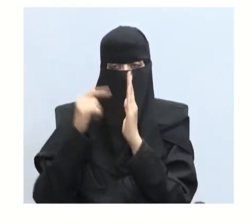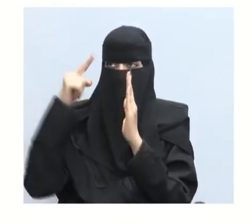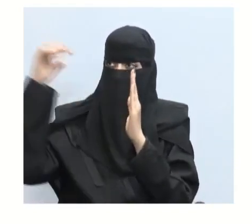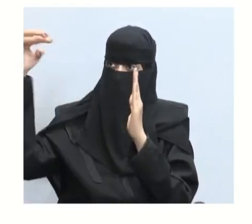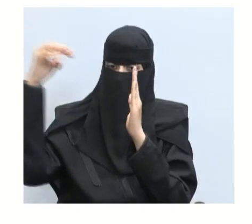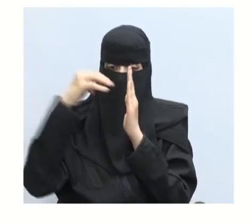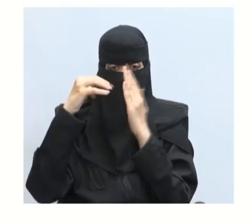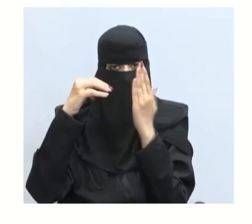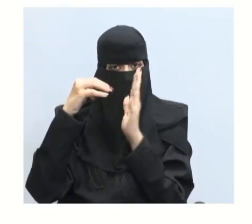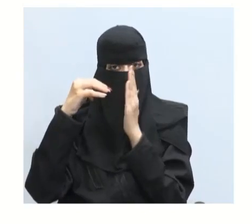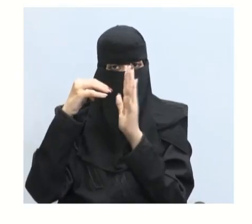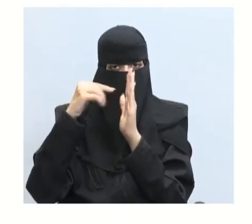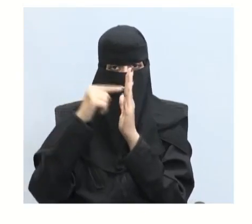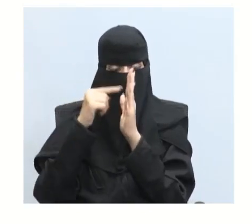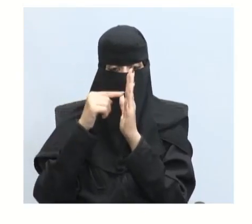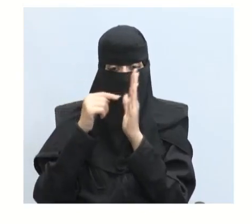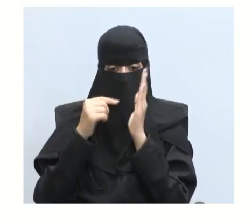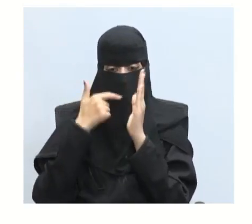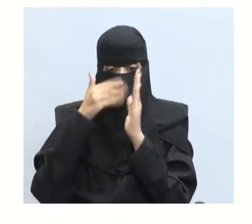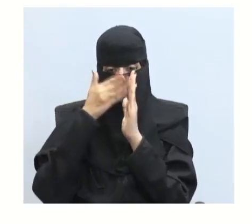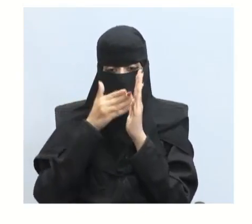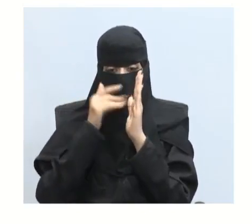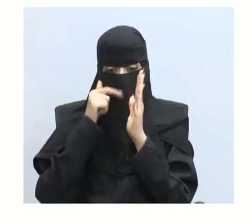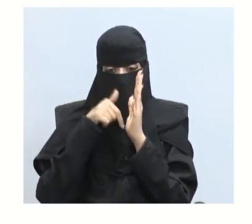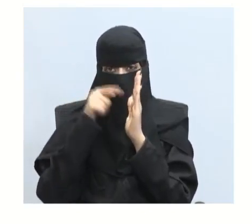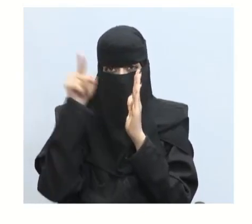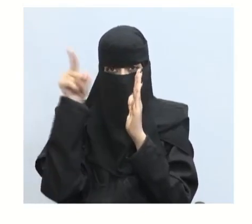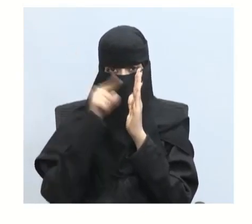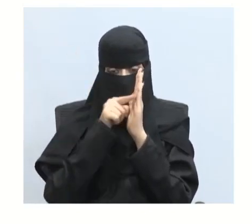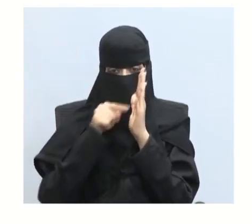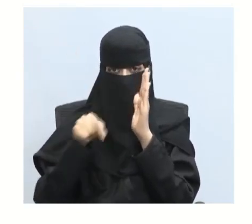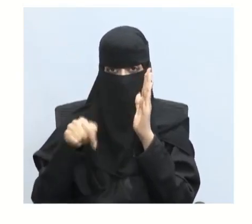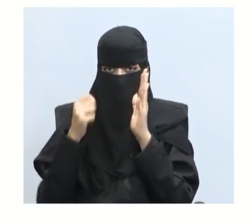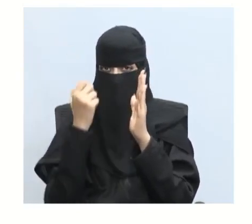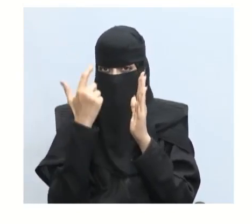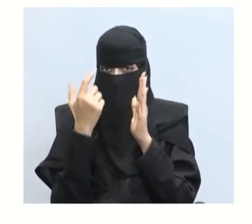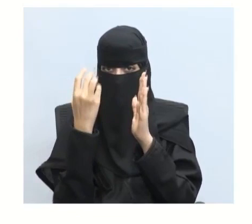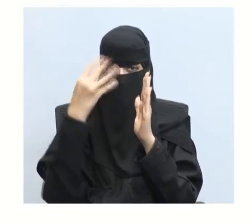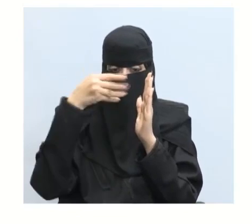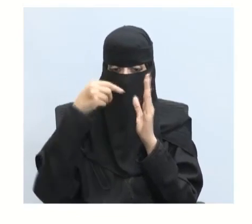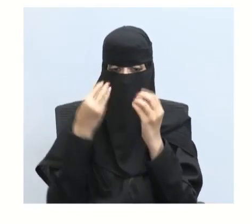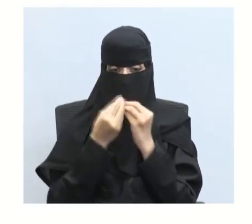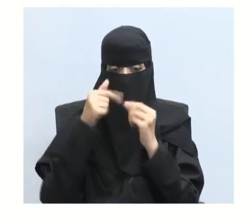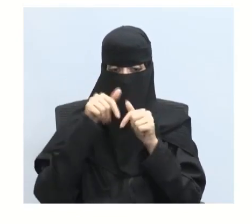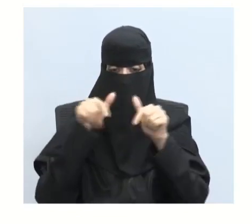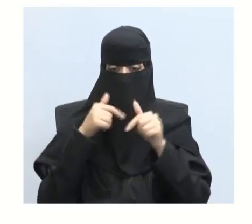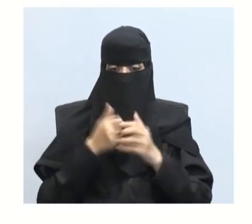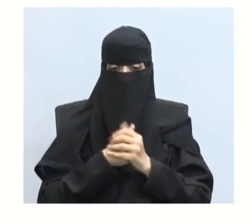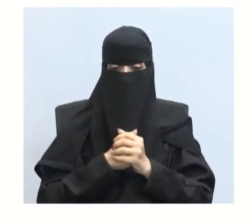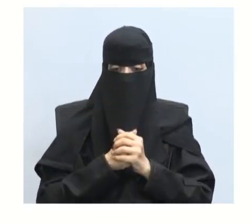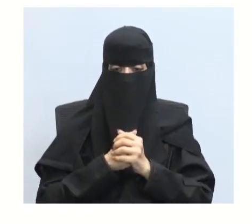العمود سقط شعاع ضوئي على سطح مراه بزاويه 47 مع سطحها اذا